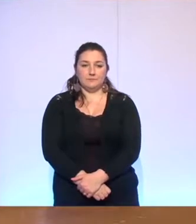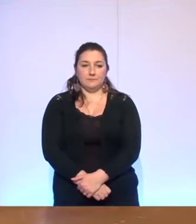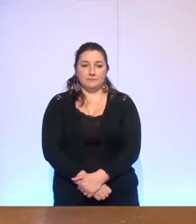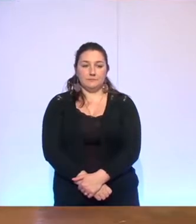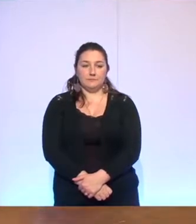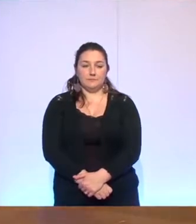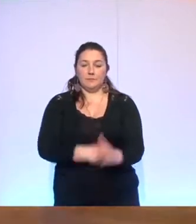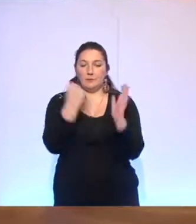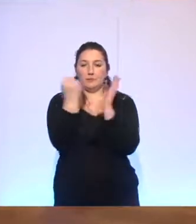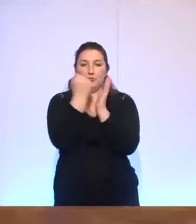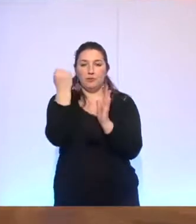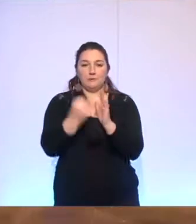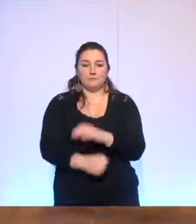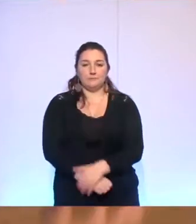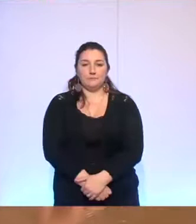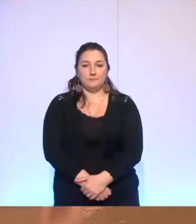Pour.